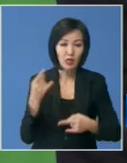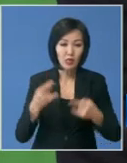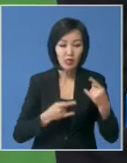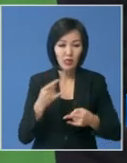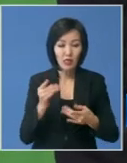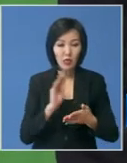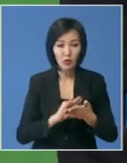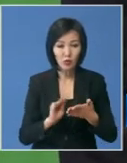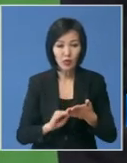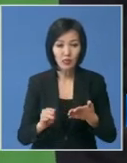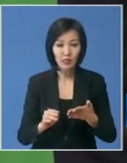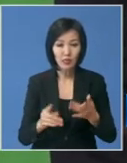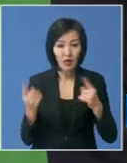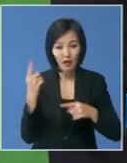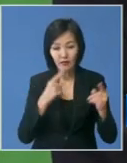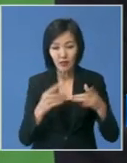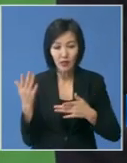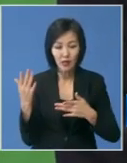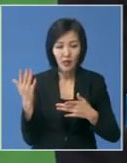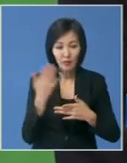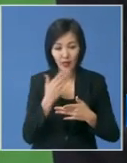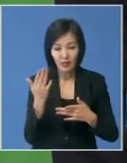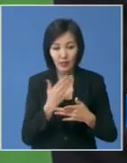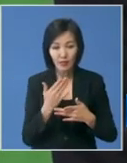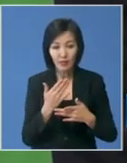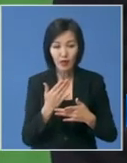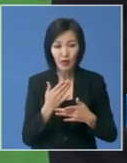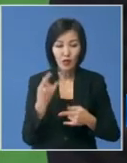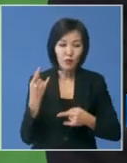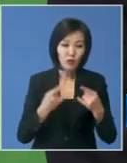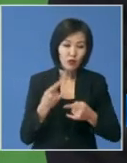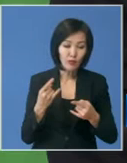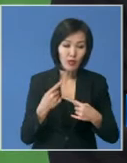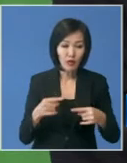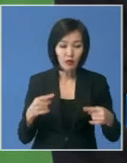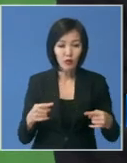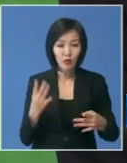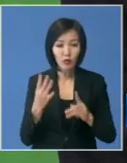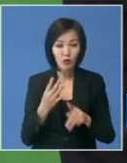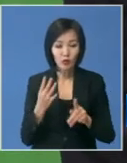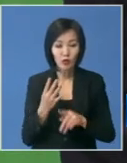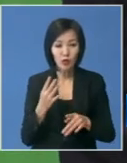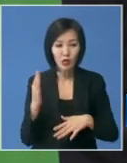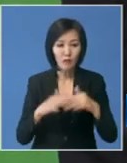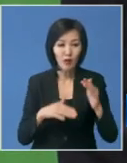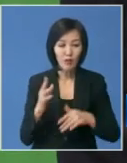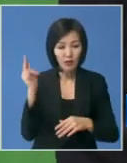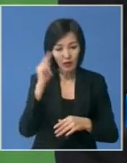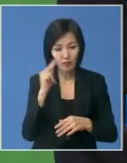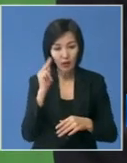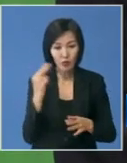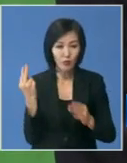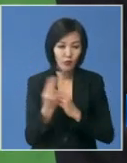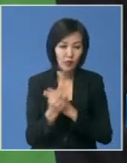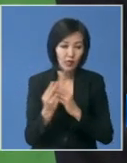журналистика және авторлық бағдарлама, үшінші курс студенттері мультимедиалық журналистика, 4-ші курс білімгерлері мамандыққа баулы сияқты